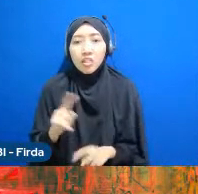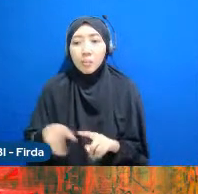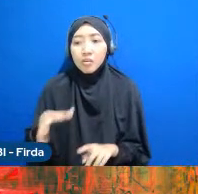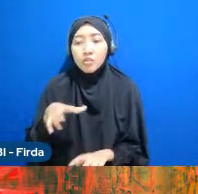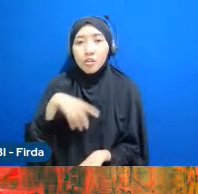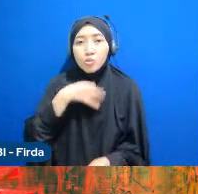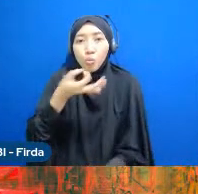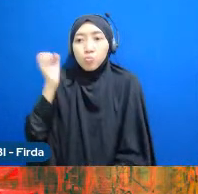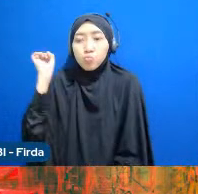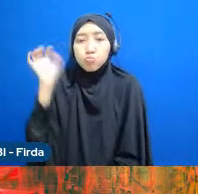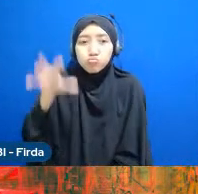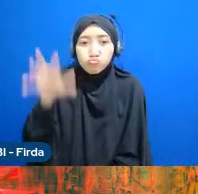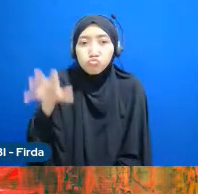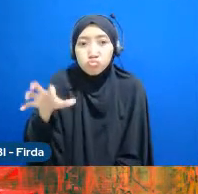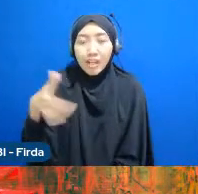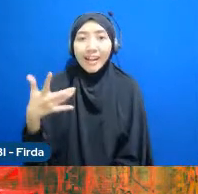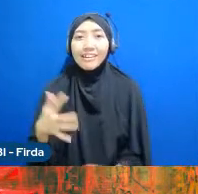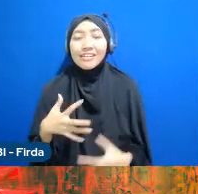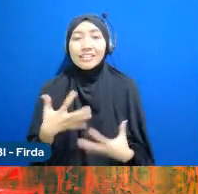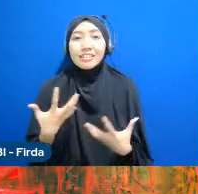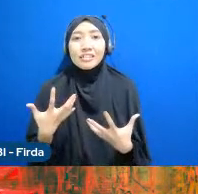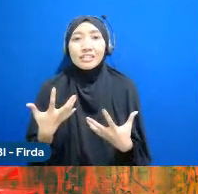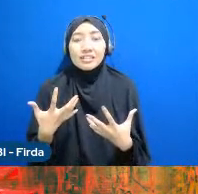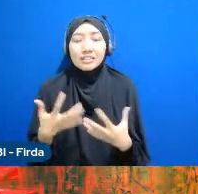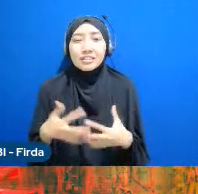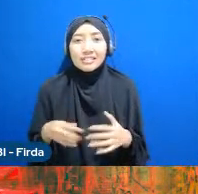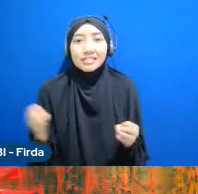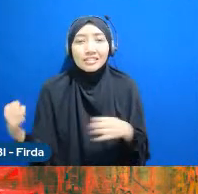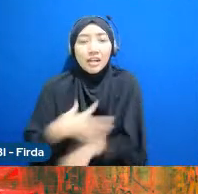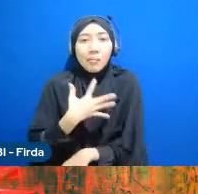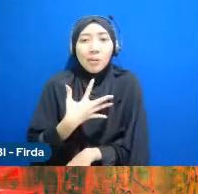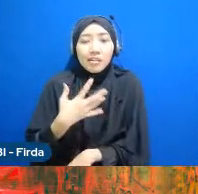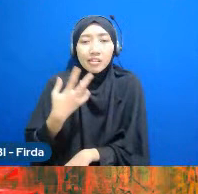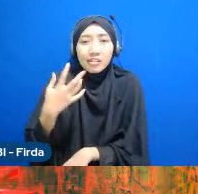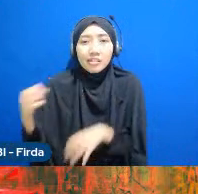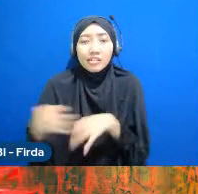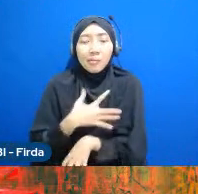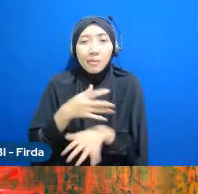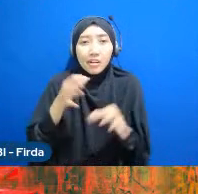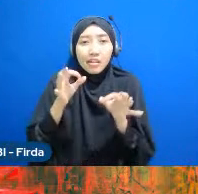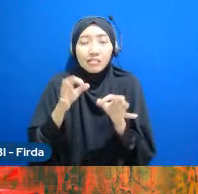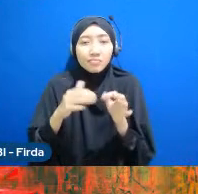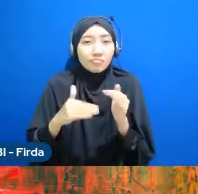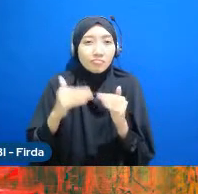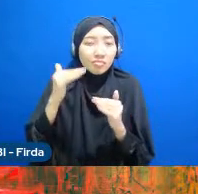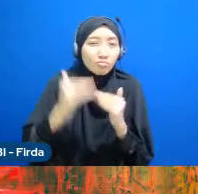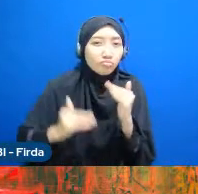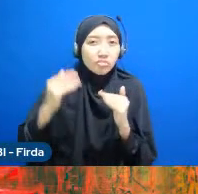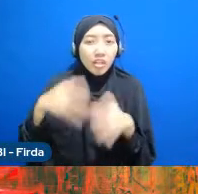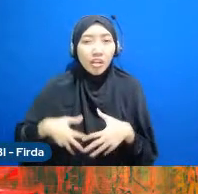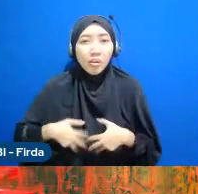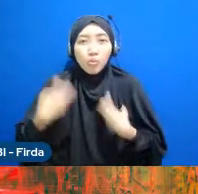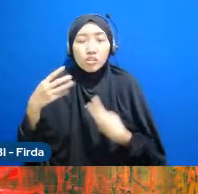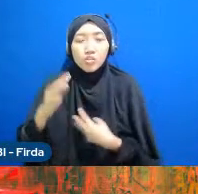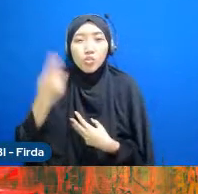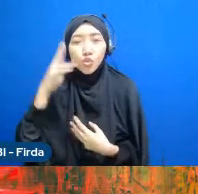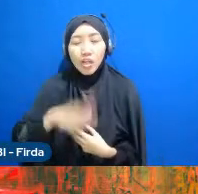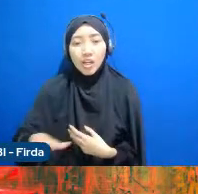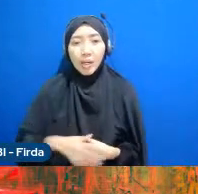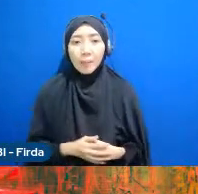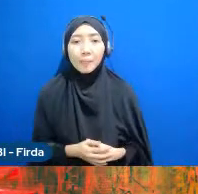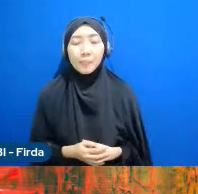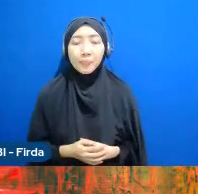itu akan menimbulkan dampak yang sangat signifikan buat seorang anak. Nah, kemudian emosi takut. Nah, emosi takut